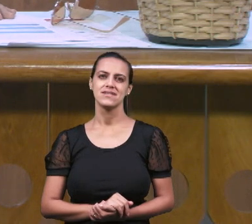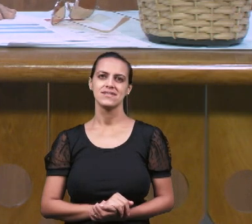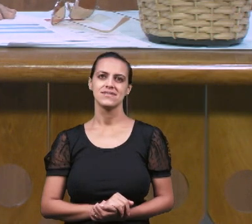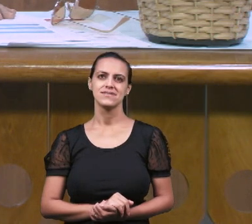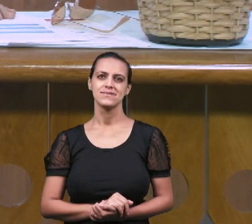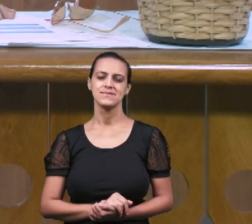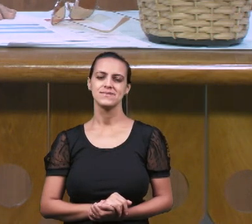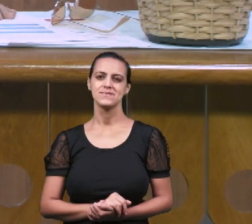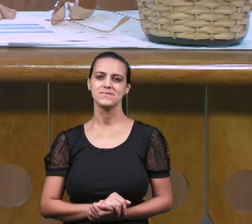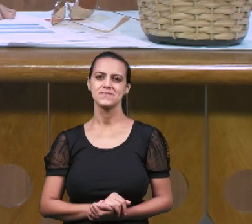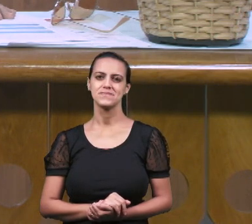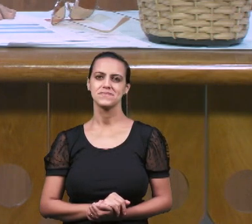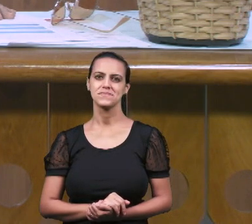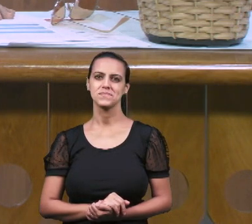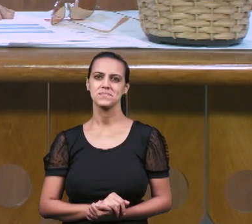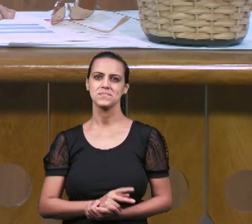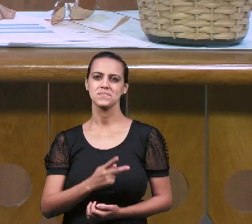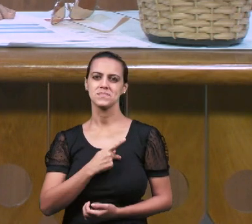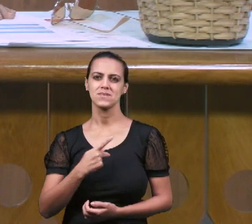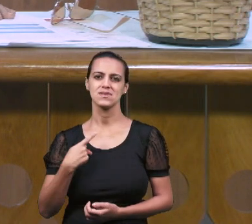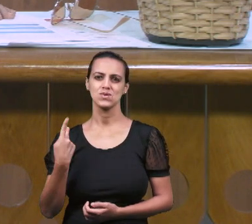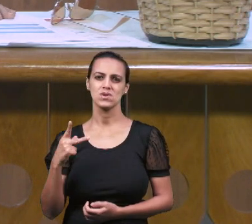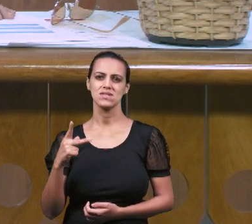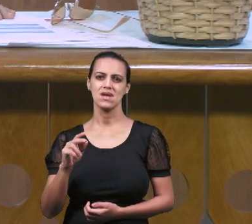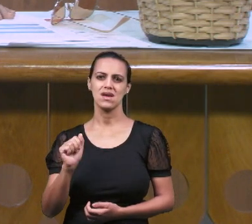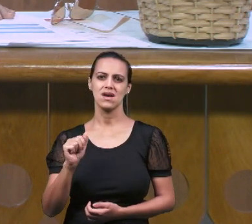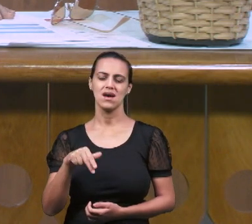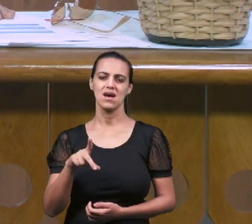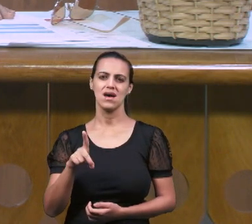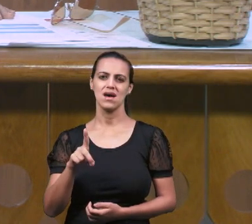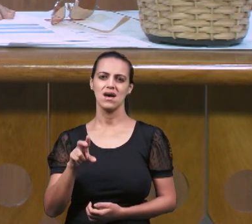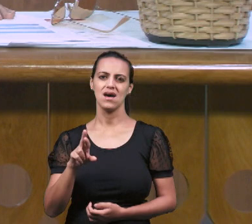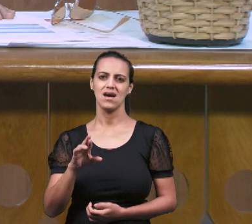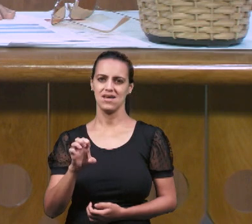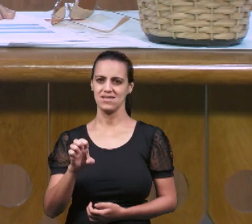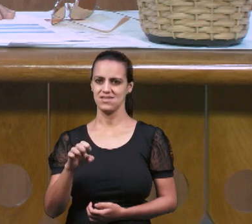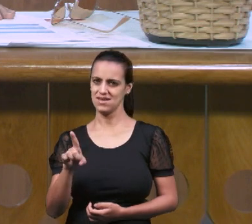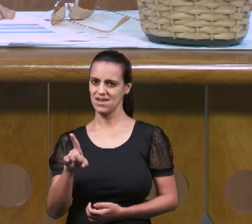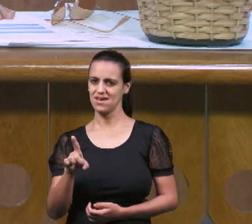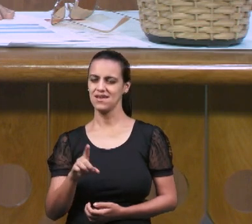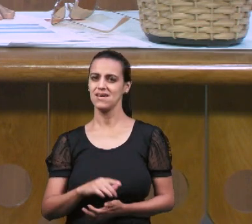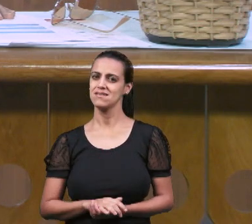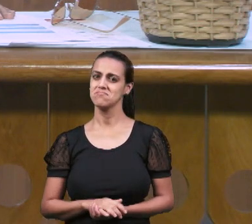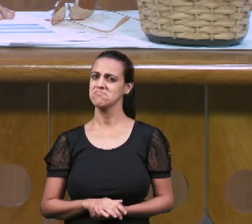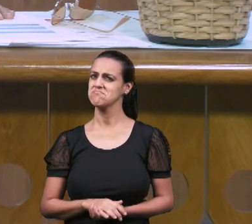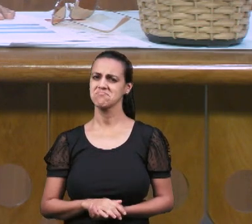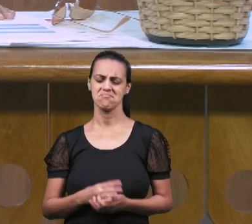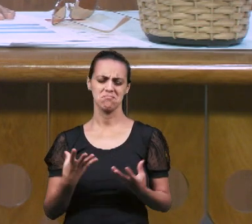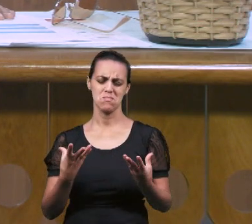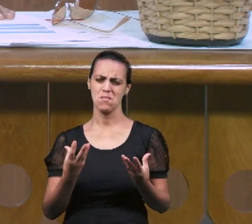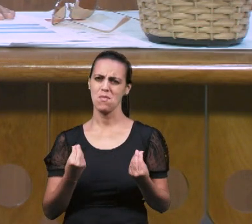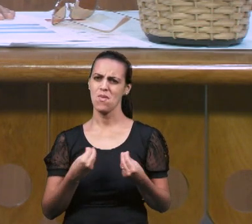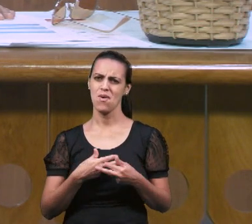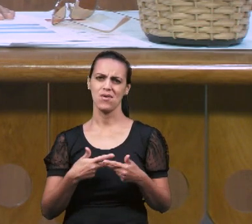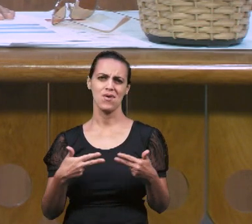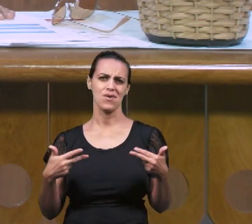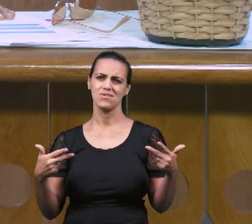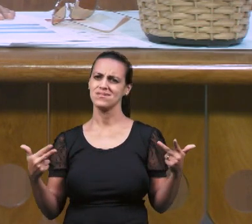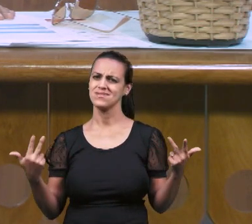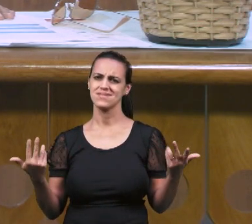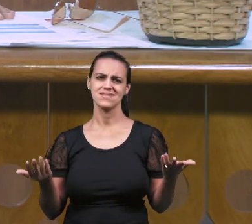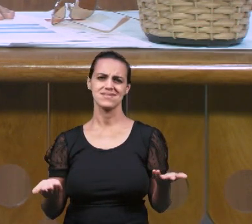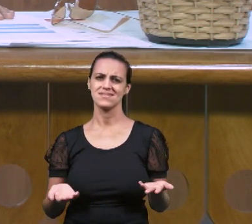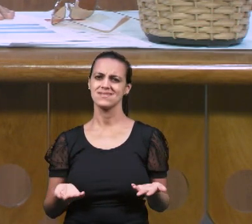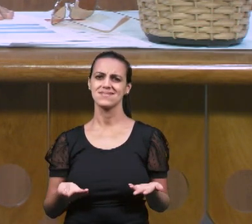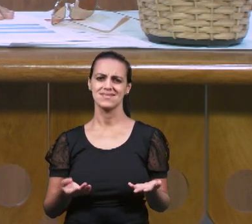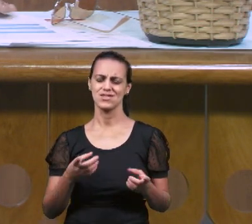son pasteur, c'est André Louis. Mes frères, il y a beaucoup de choses. La doctrine, le préserver. Le